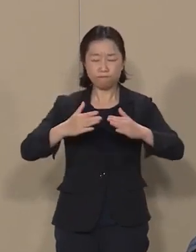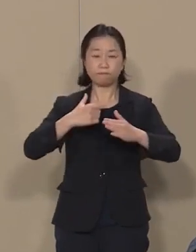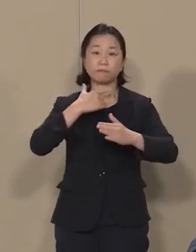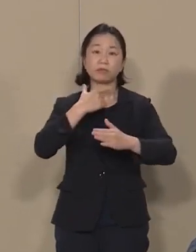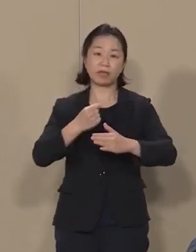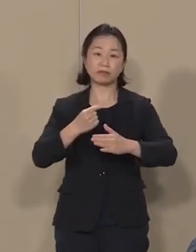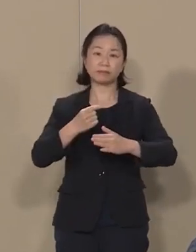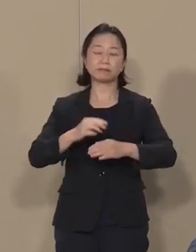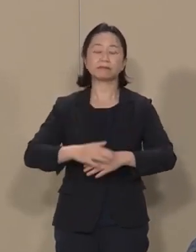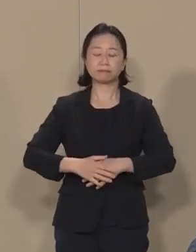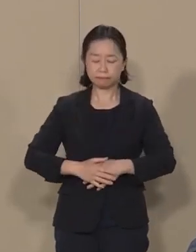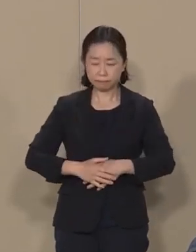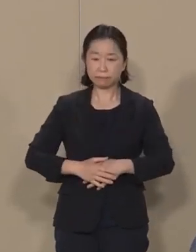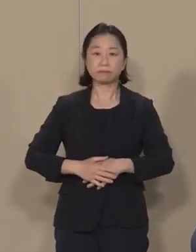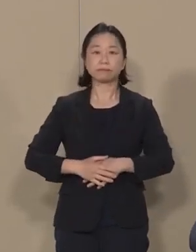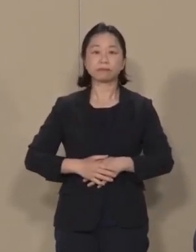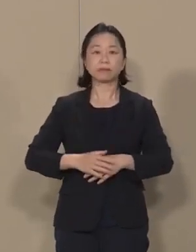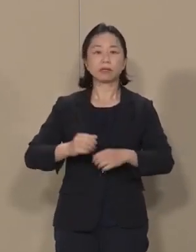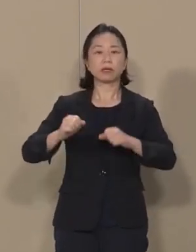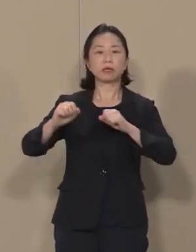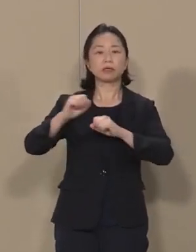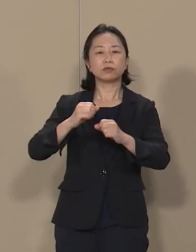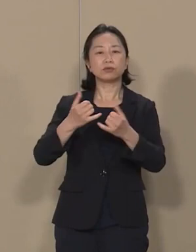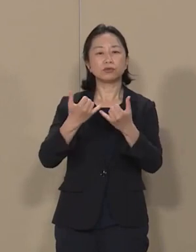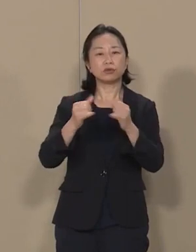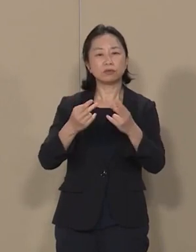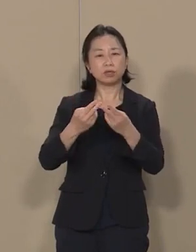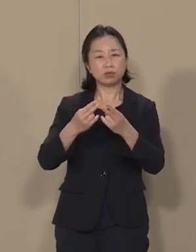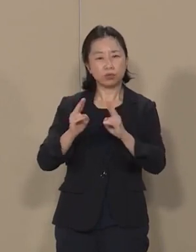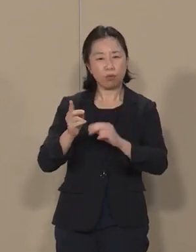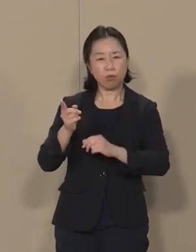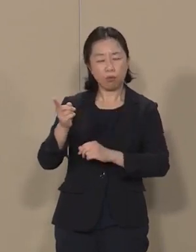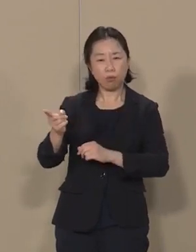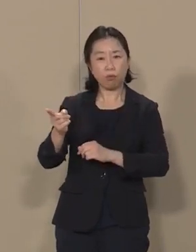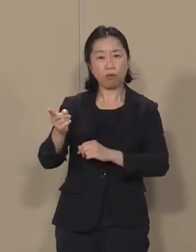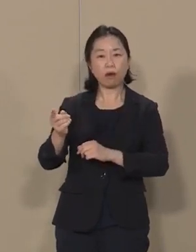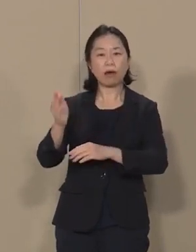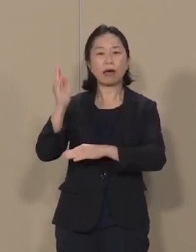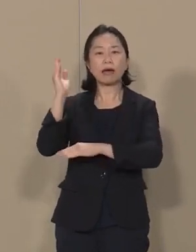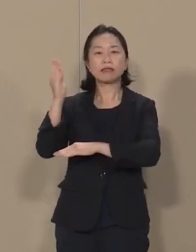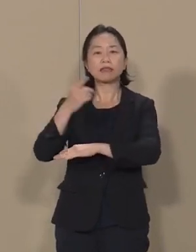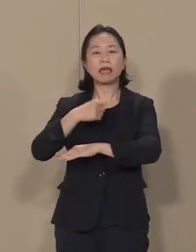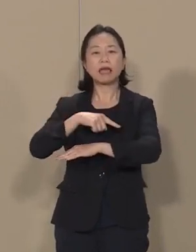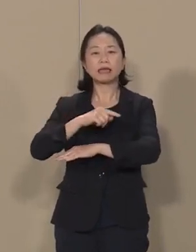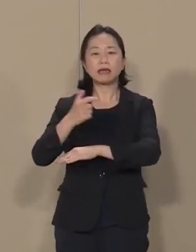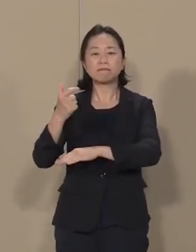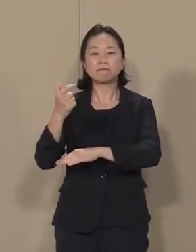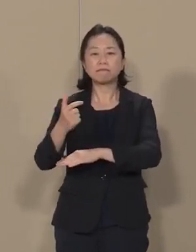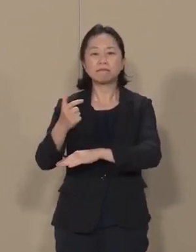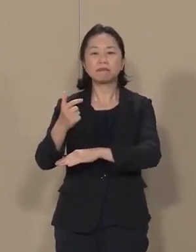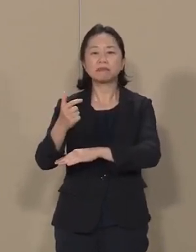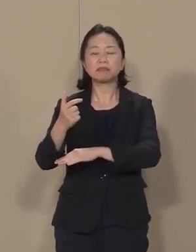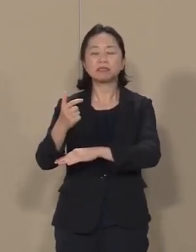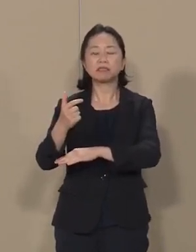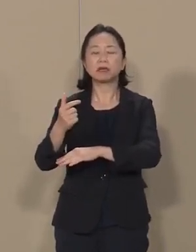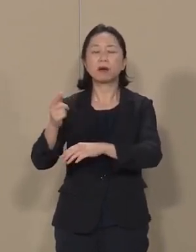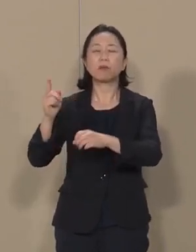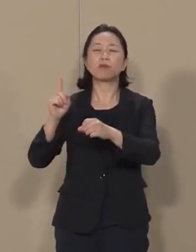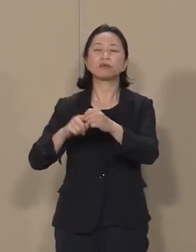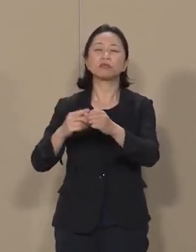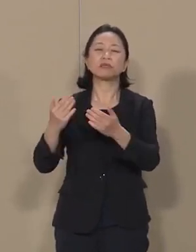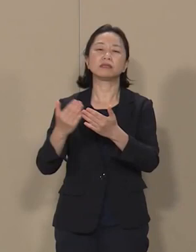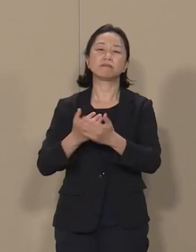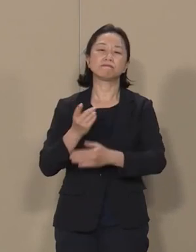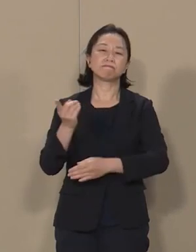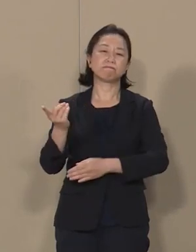自民党今や自民党は政権を維持つのこと自体が自己目的化した集団になりまし